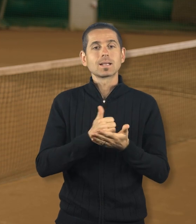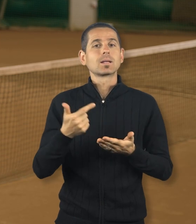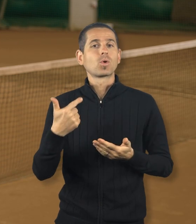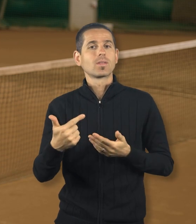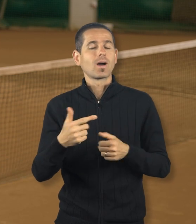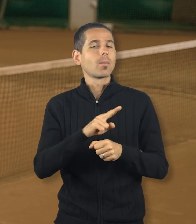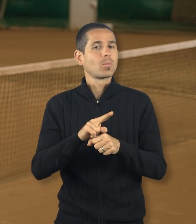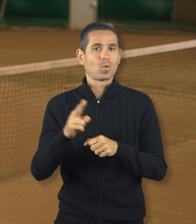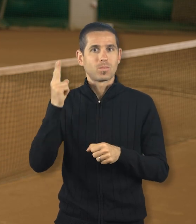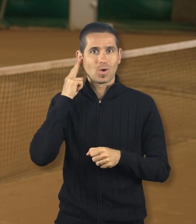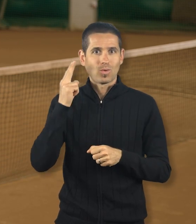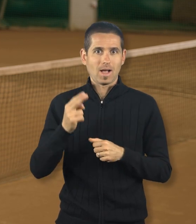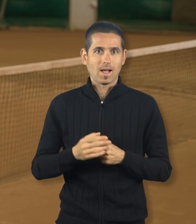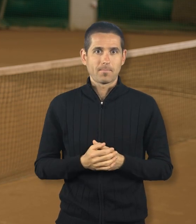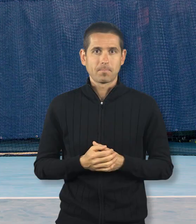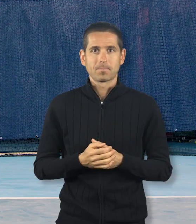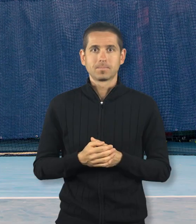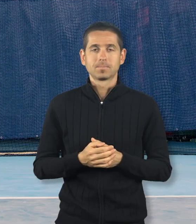sta samo dva popolnoma gluha.